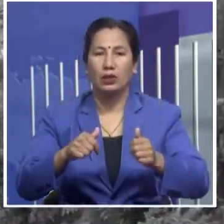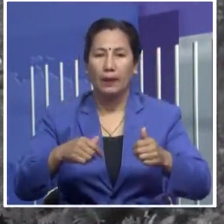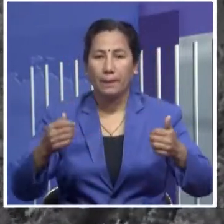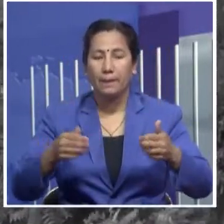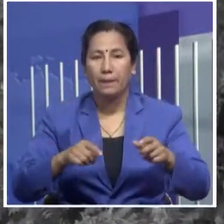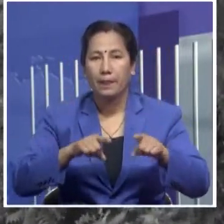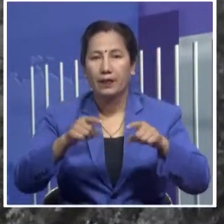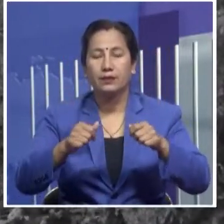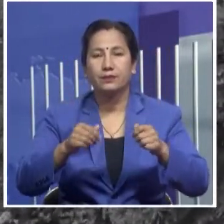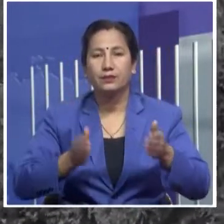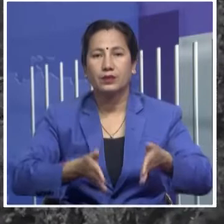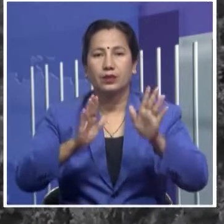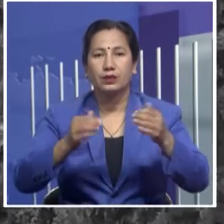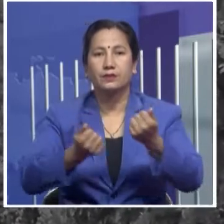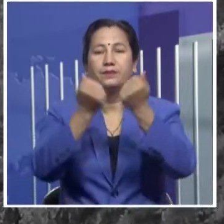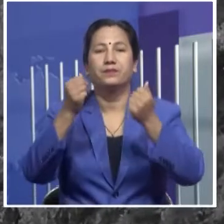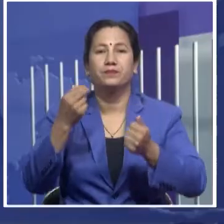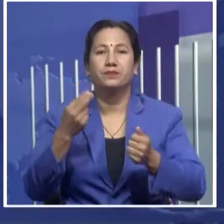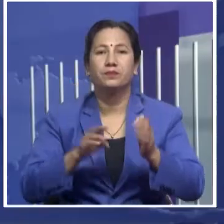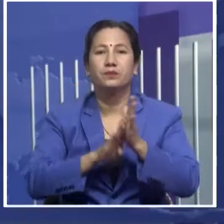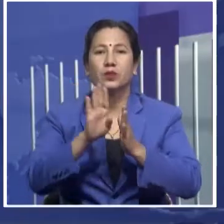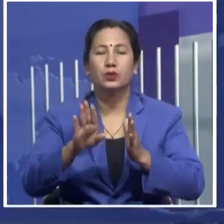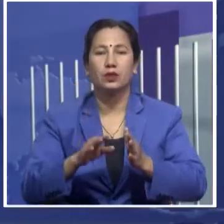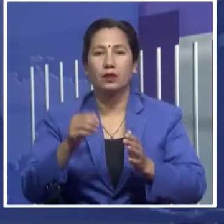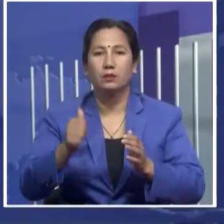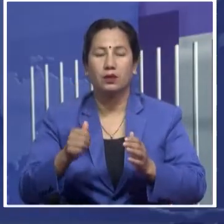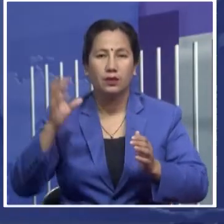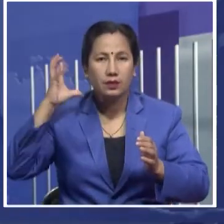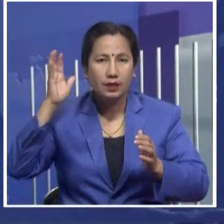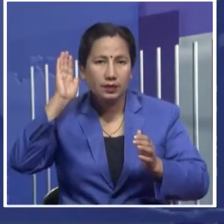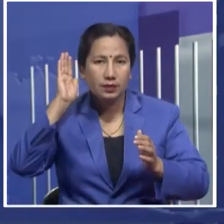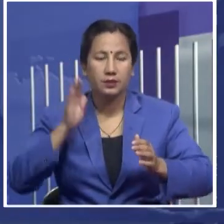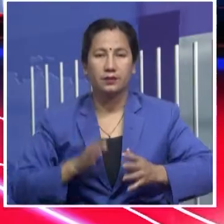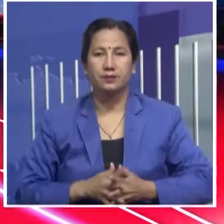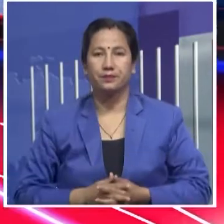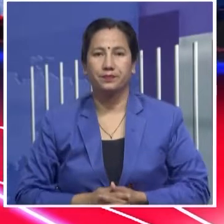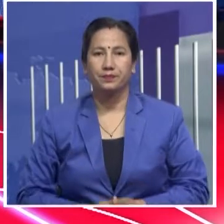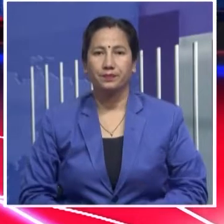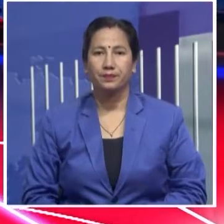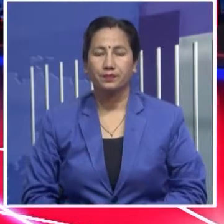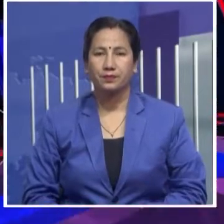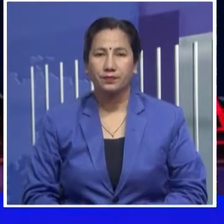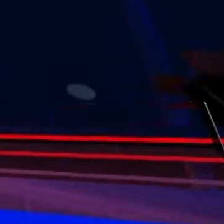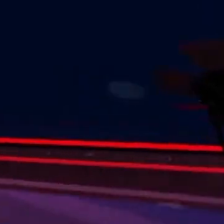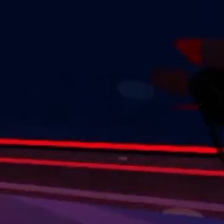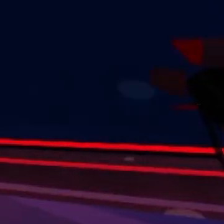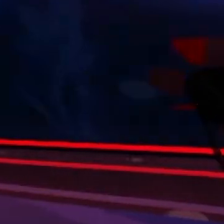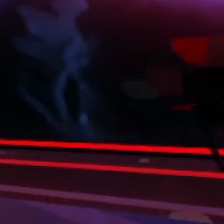प्रतिस्पर्धाले सडक दुर्घटनाहरू बढिरहेका छन्। अब अन्तर्राष्ट्रिय समाचार।